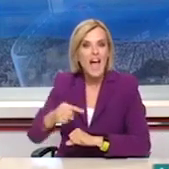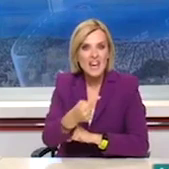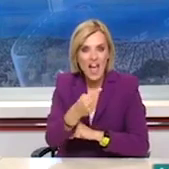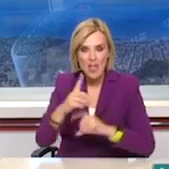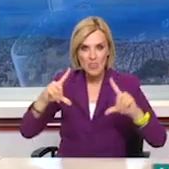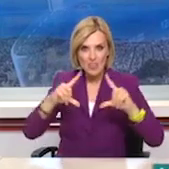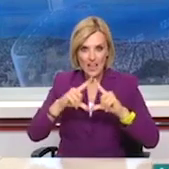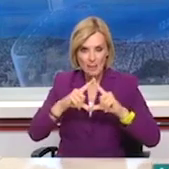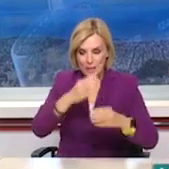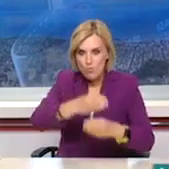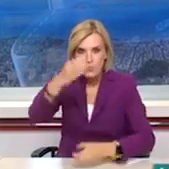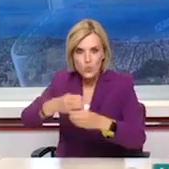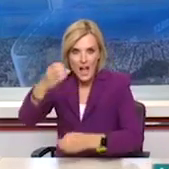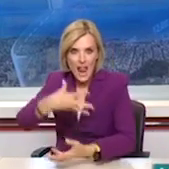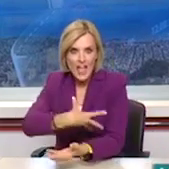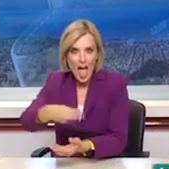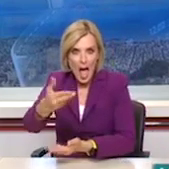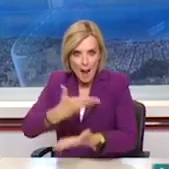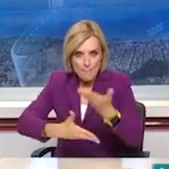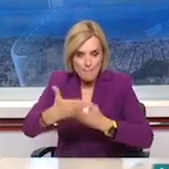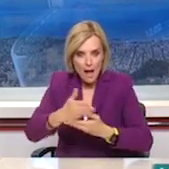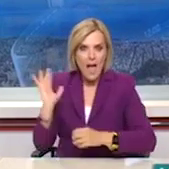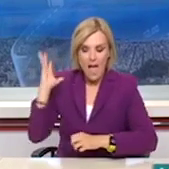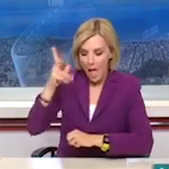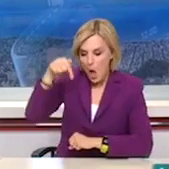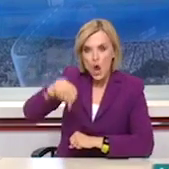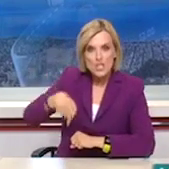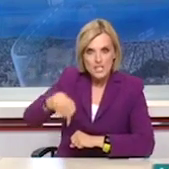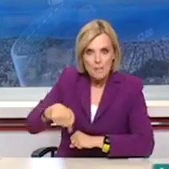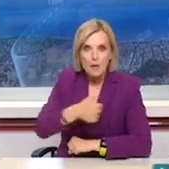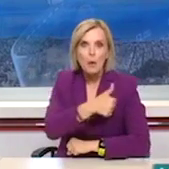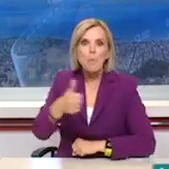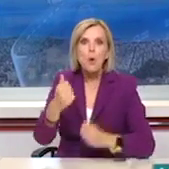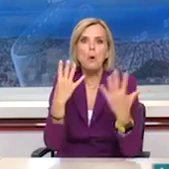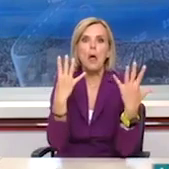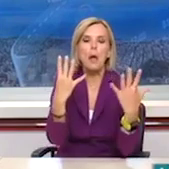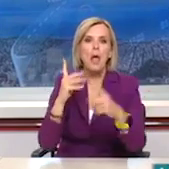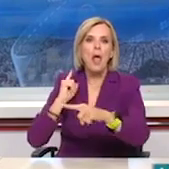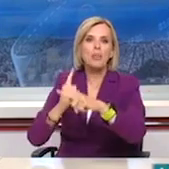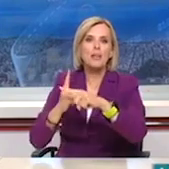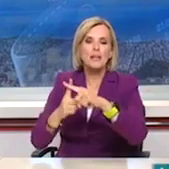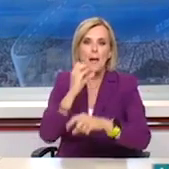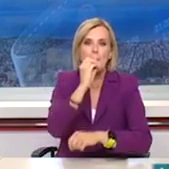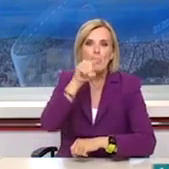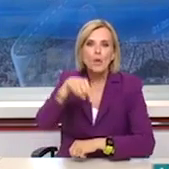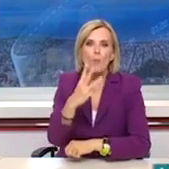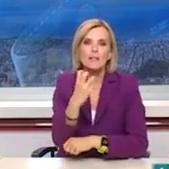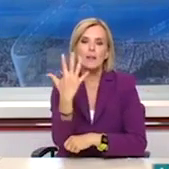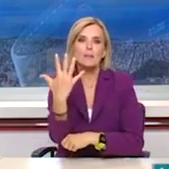εξεταστέντα δείγματα έως σήμερα είχαμε 9 θετικά δείγματα, δηλαδή ποσοστό 0,35%.